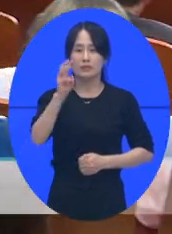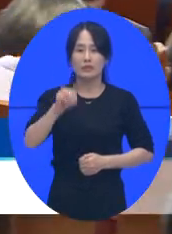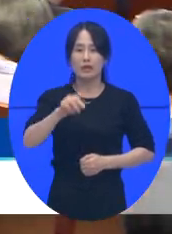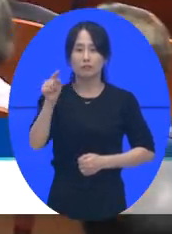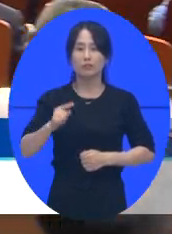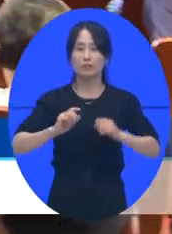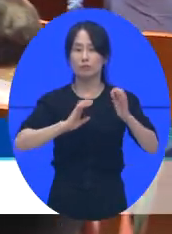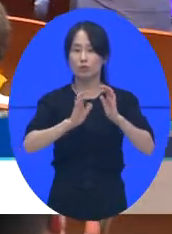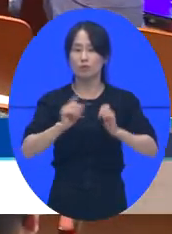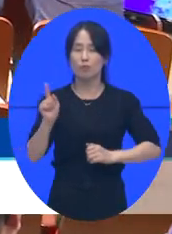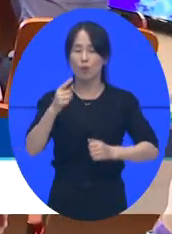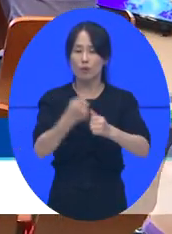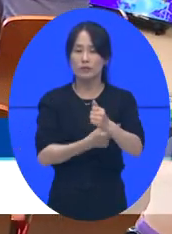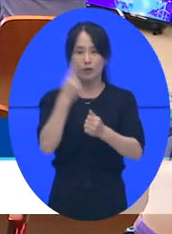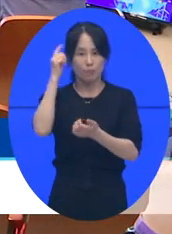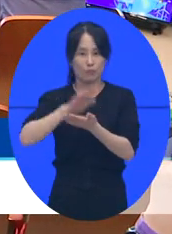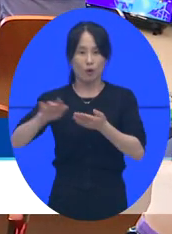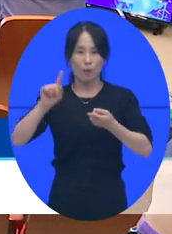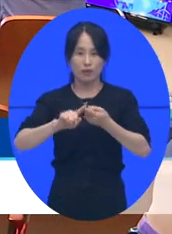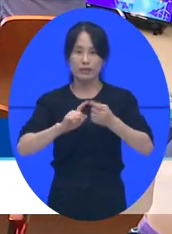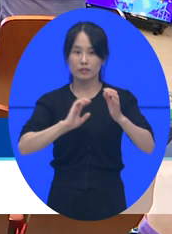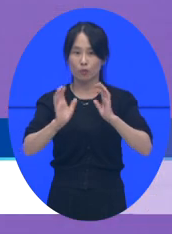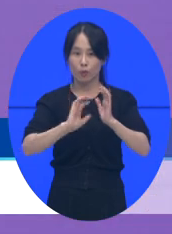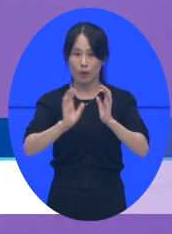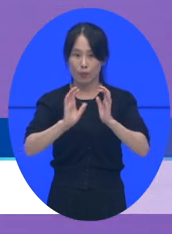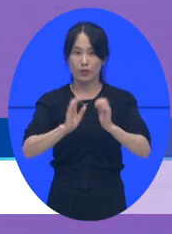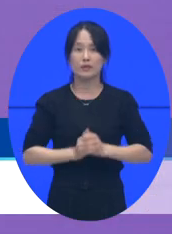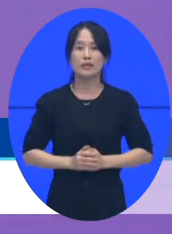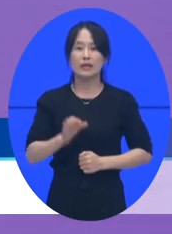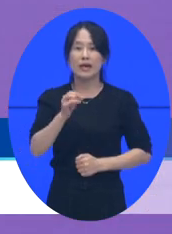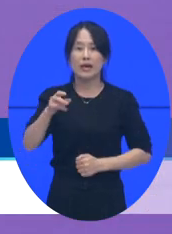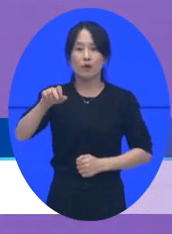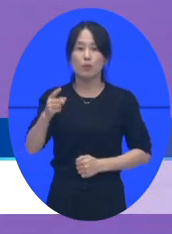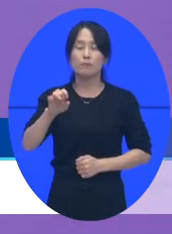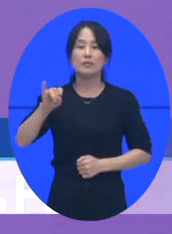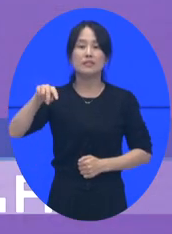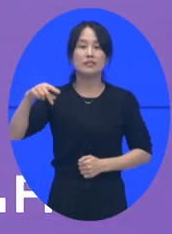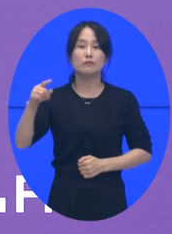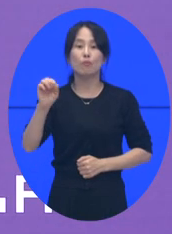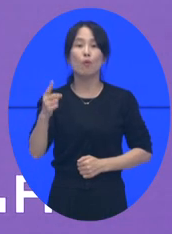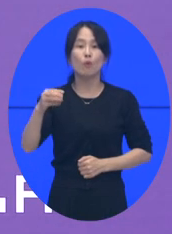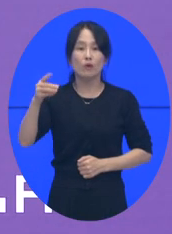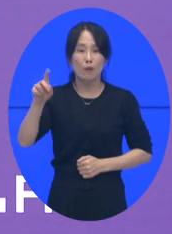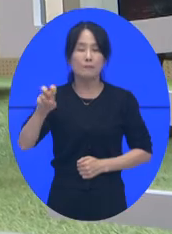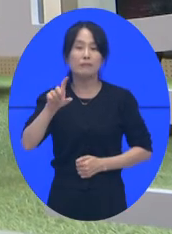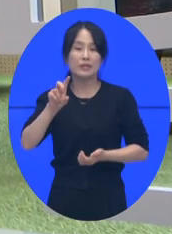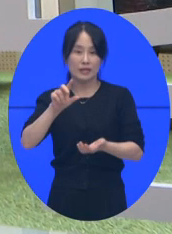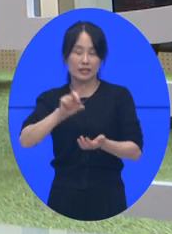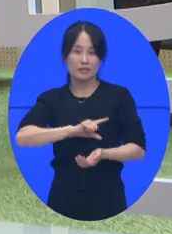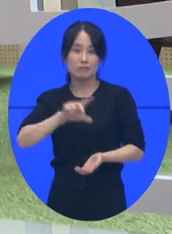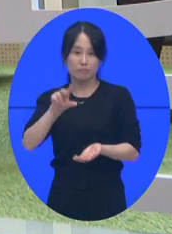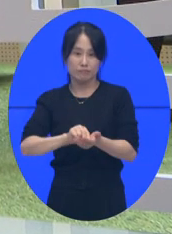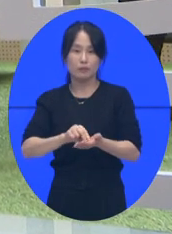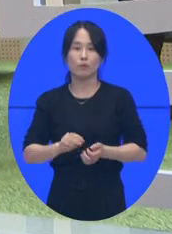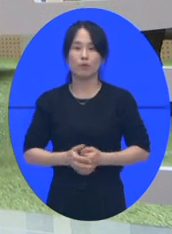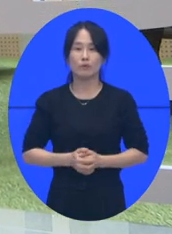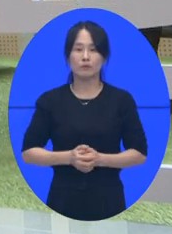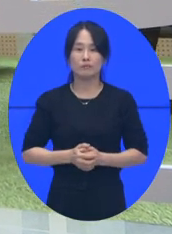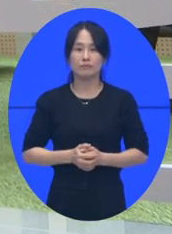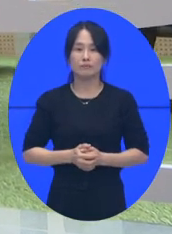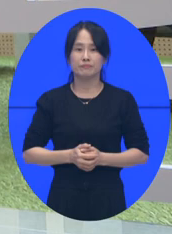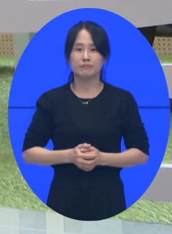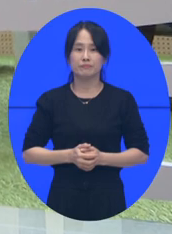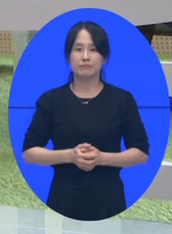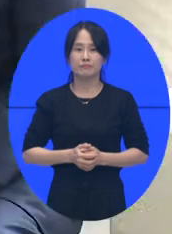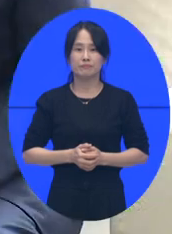DMZ 포럼이 올해는 생태와 평화를 합쳐 에코피스 포럼이란 이름으로 열렸습니다. 기후위기 해소와 국제질서 극복을 핵심 과제로 본